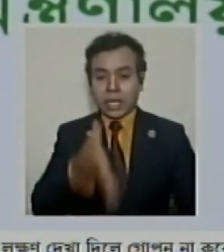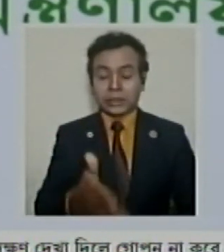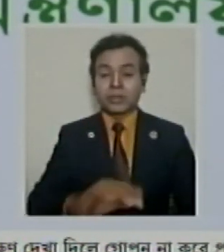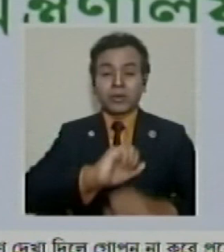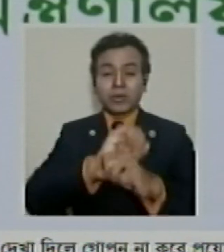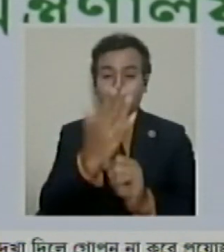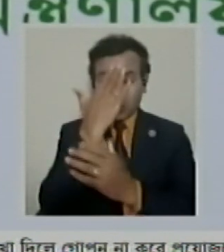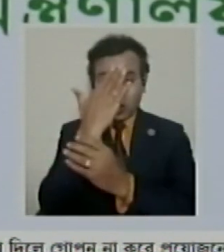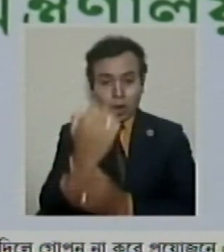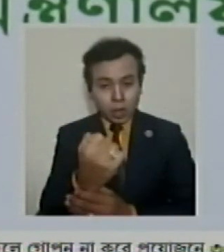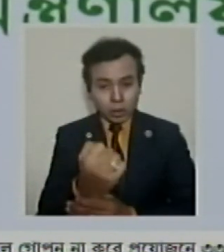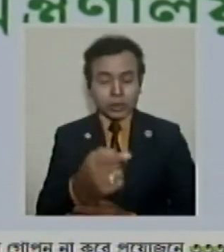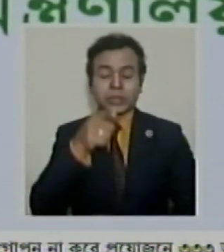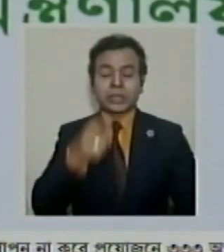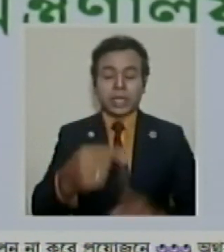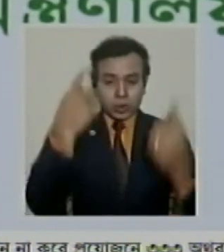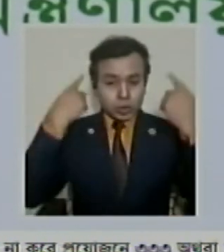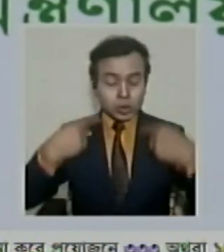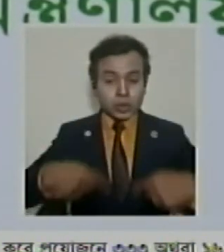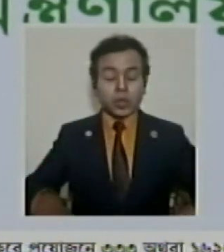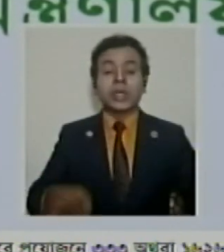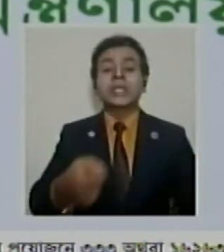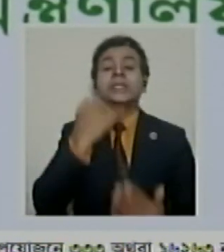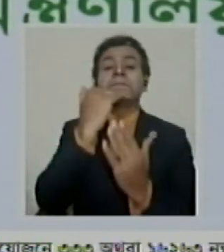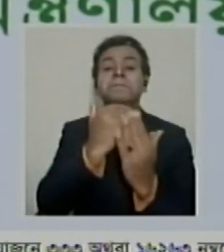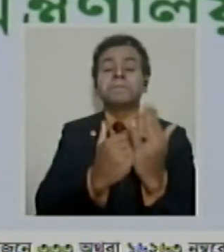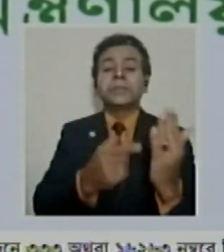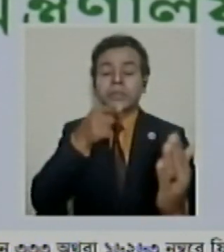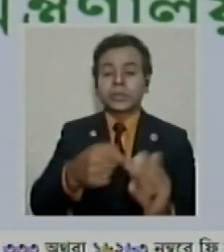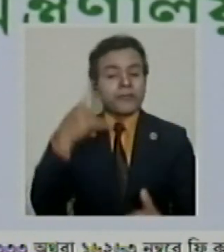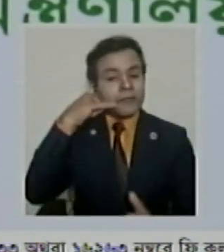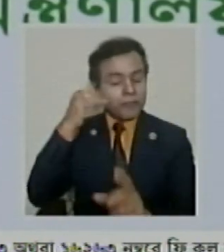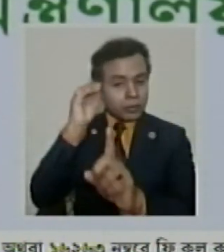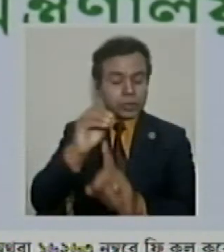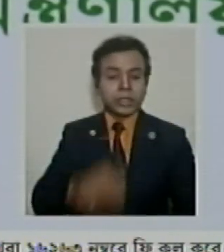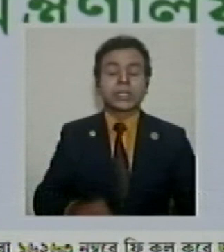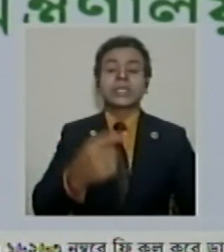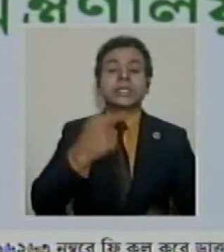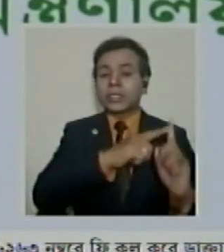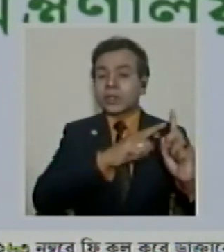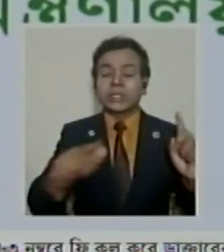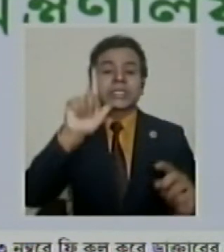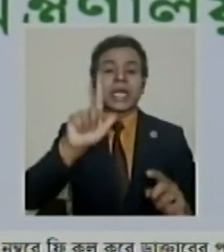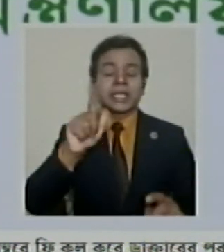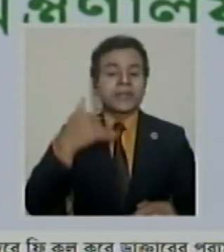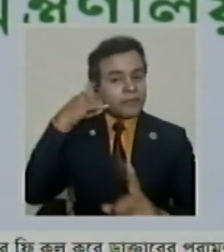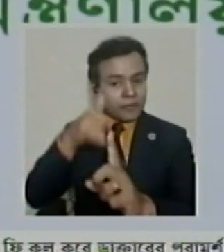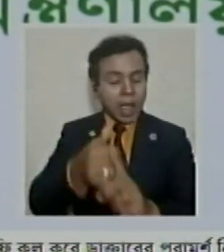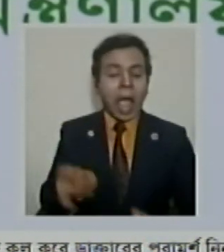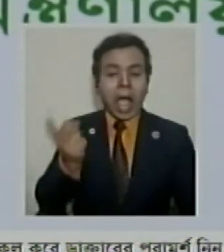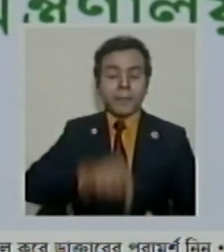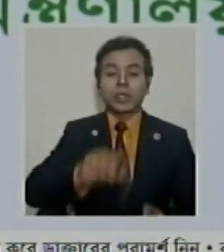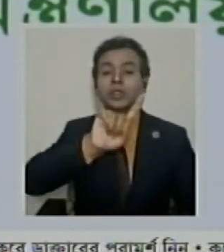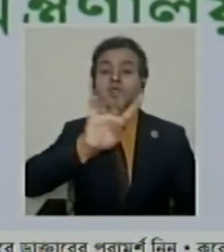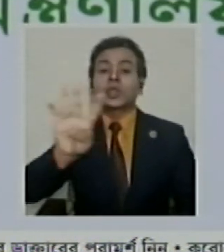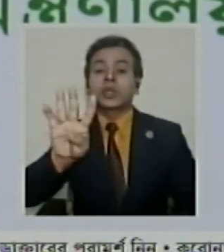এবং তারা যখন প্রথম দিন শুধু ফোন করবেন না, যিনি আক্রান্ত তার শারীরিক অবস্থা জানার জন্য CDC এই